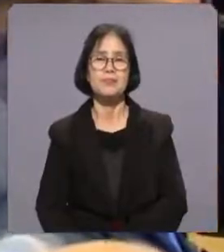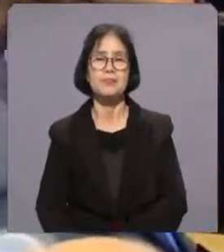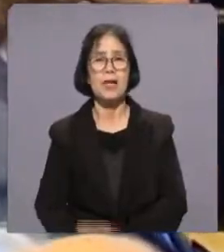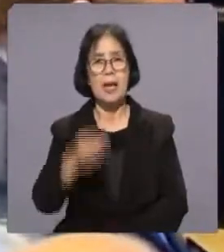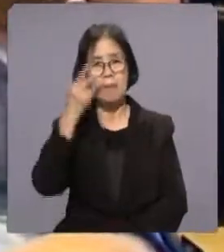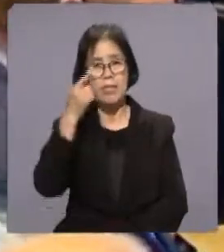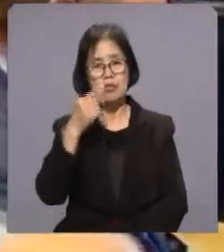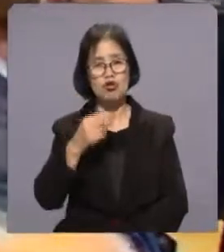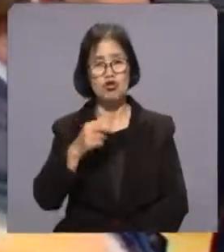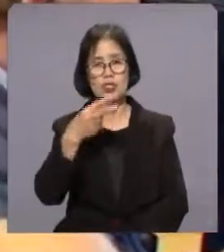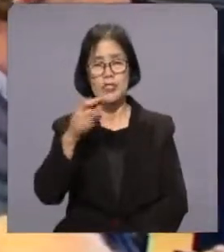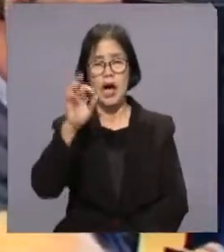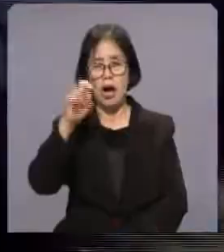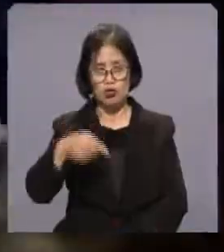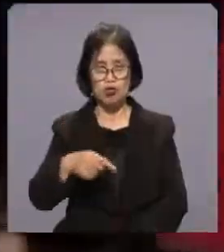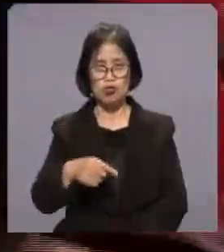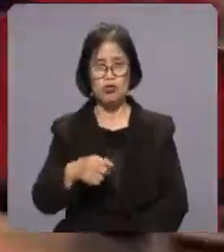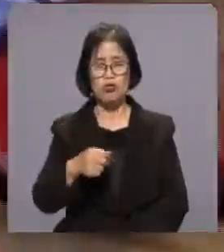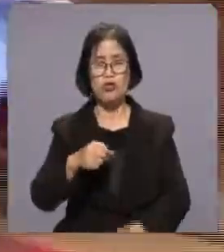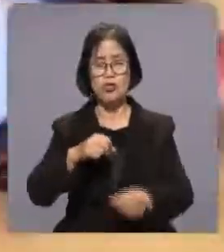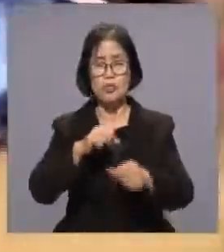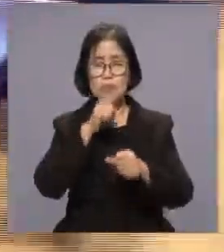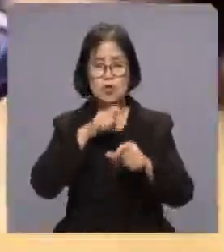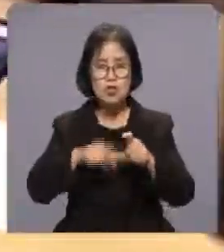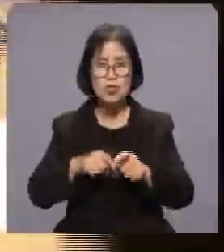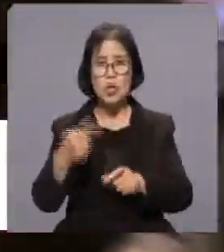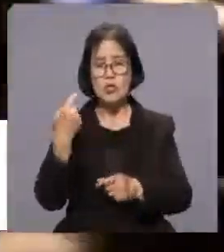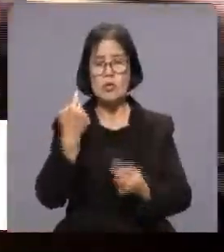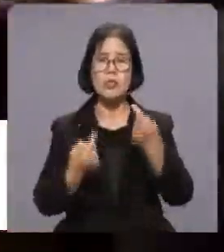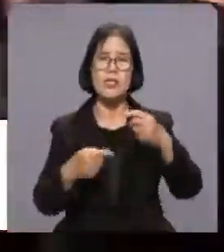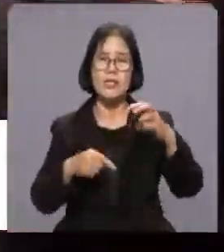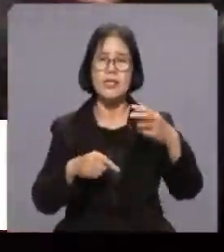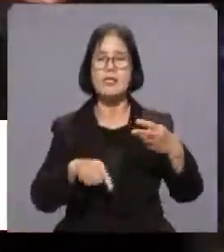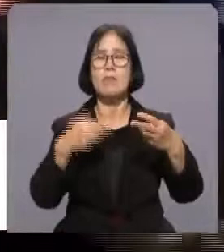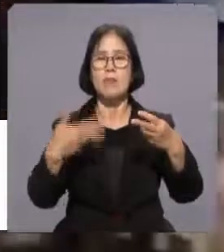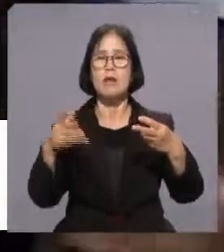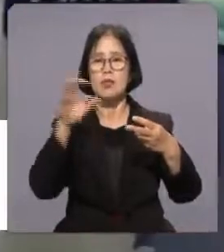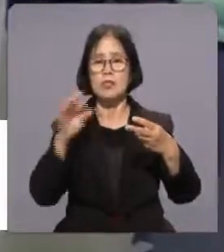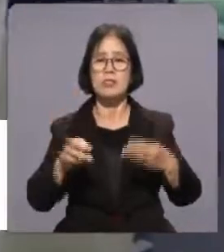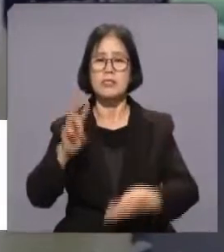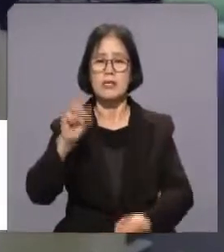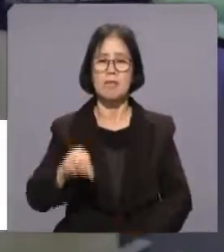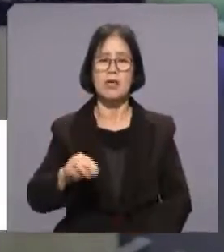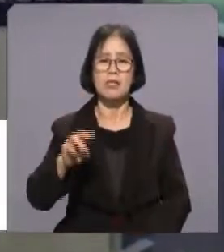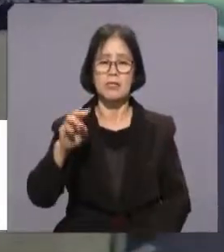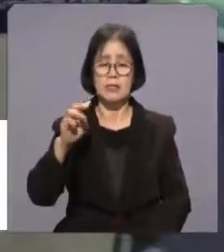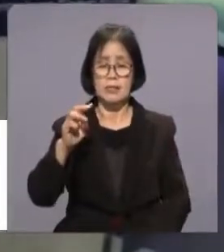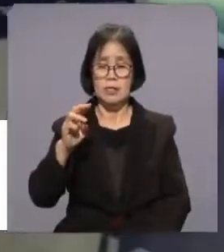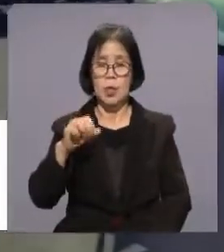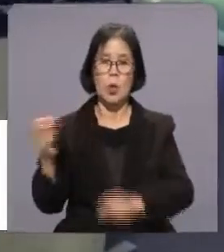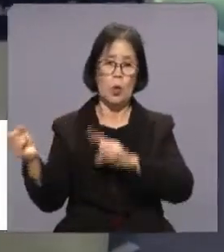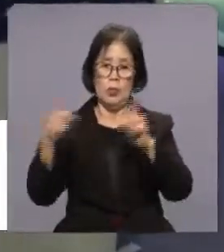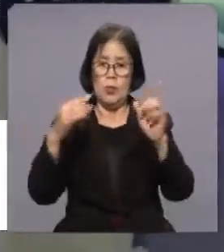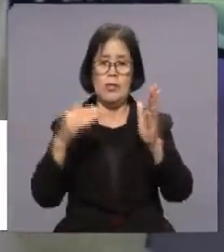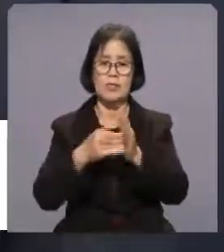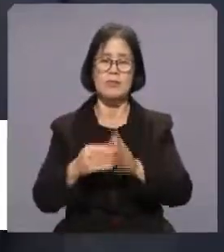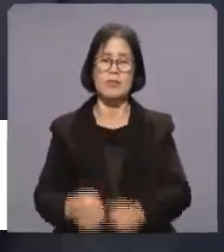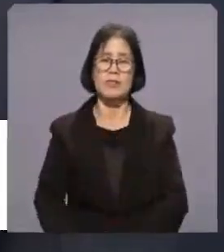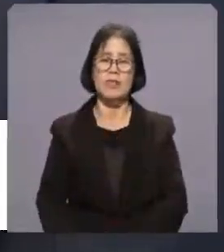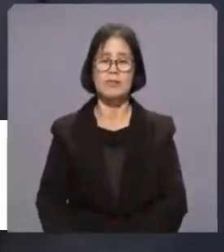미국 다우존스 산업 평균 지수가 어제보다 2.8% 오른 3만 316.315 거래를 마쳤습니다